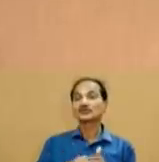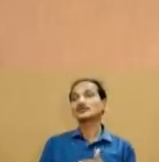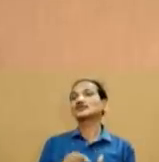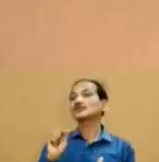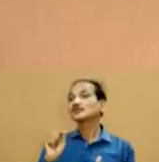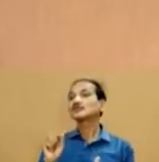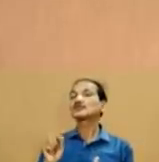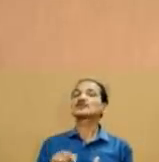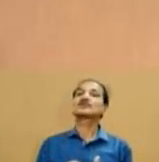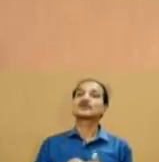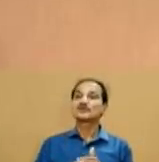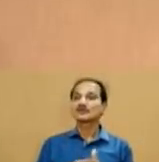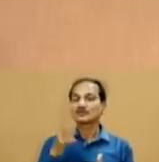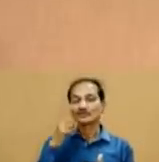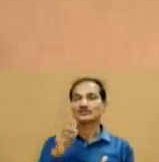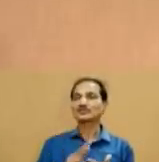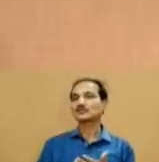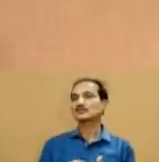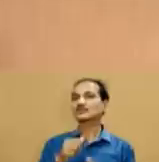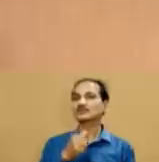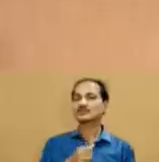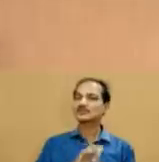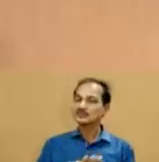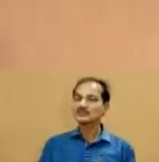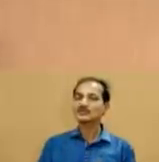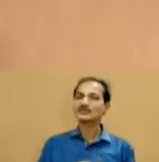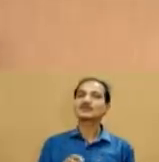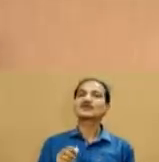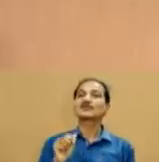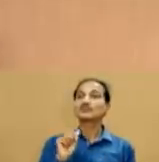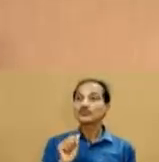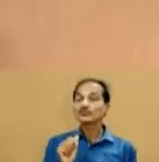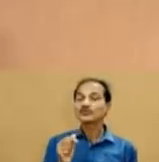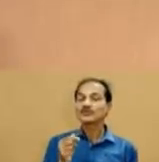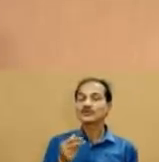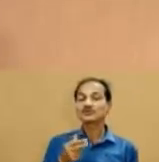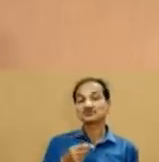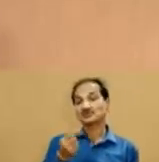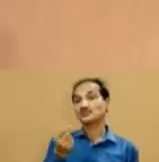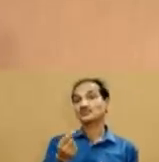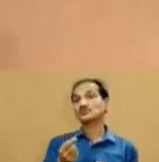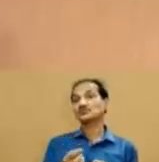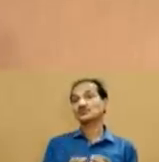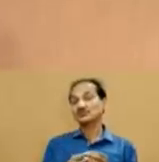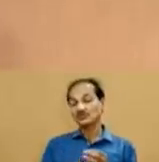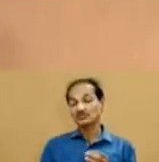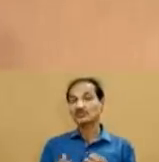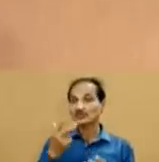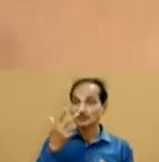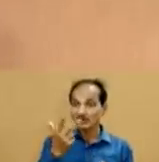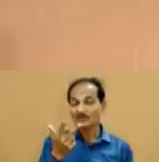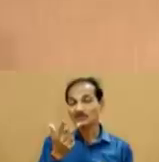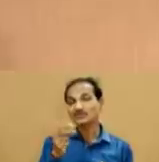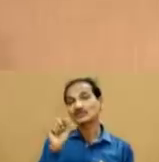ଦିଆସିଲି କାଠି ହୋଇ ଆପଣ ଓହରି ଯାଇଛନ୍ତି, ତାର ପ୍ରଭାବ ଜାତି ଉପରେ, ଦେଶ ଉପରେ, ସମାଜ ଉପରେ ଆଜି